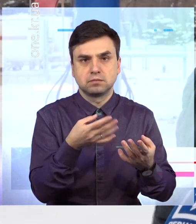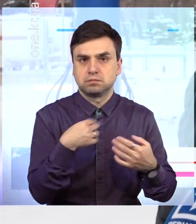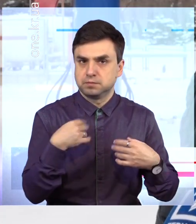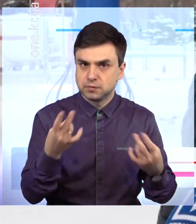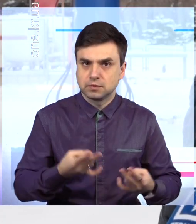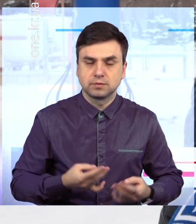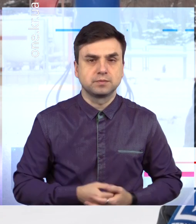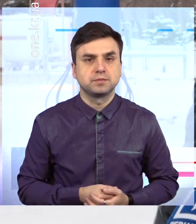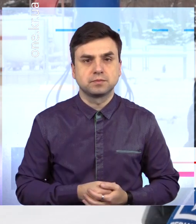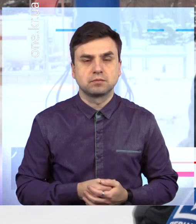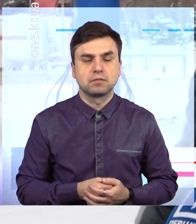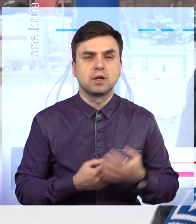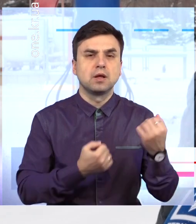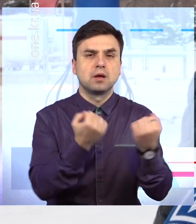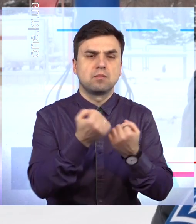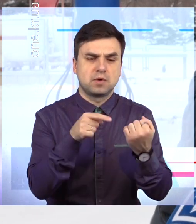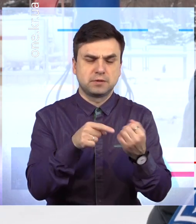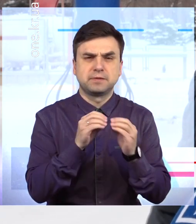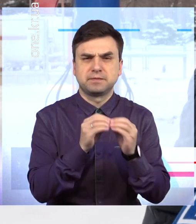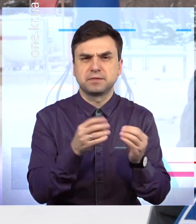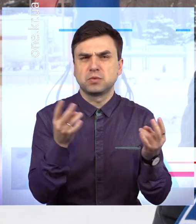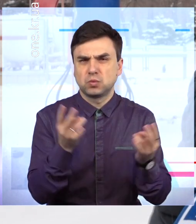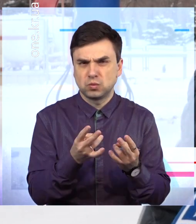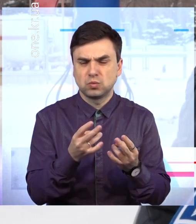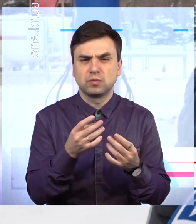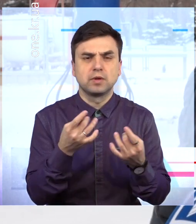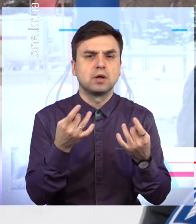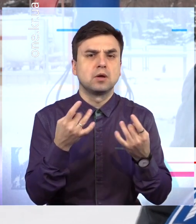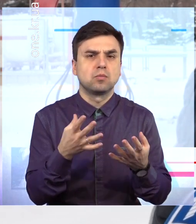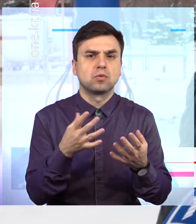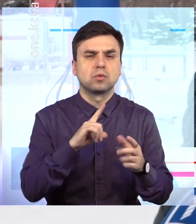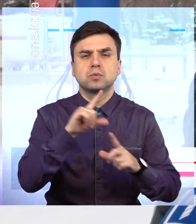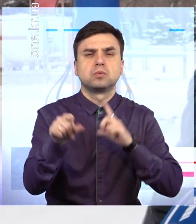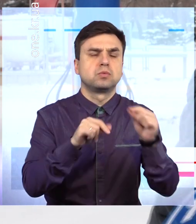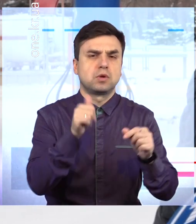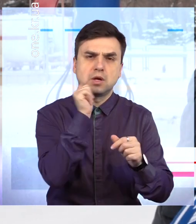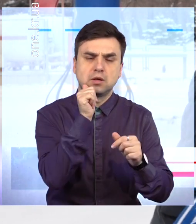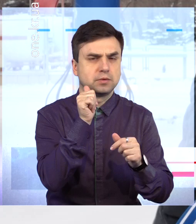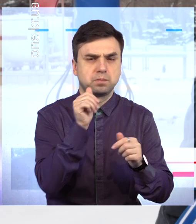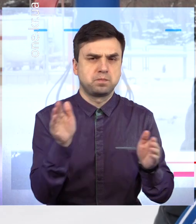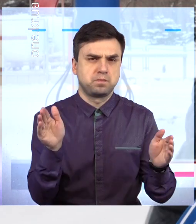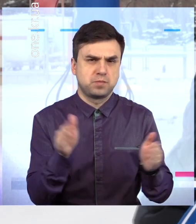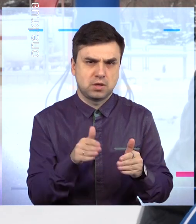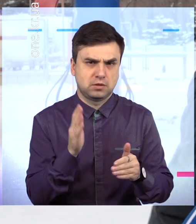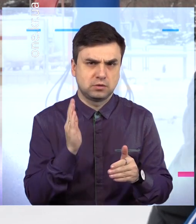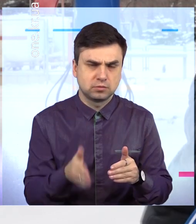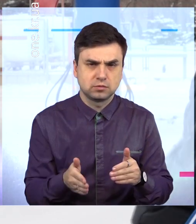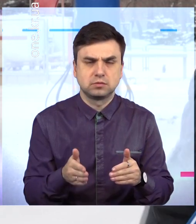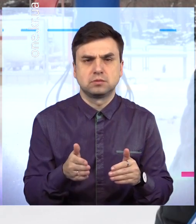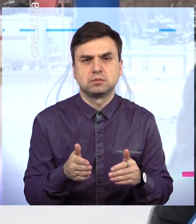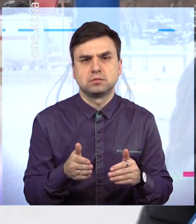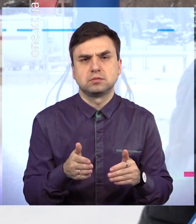то будемо пользуватися, а ограничення будуть просто-напросто в кількості поїздок